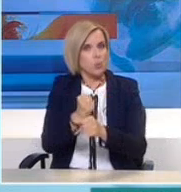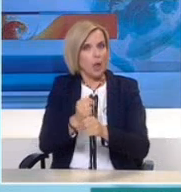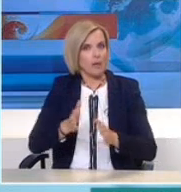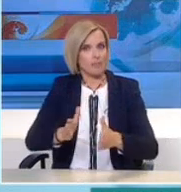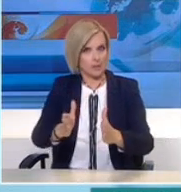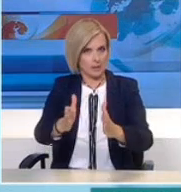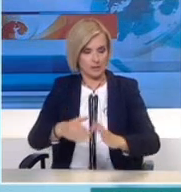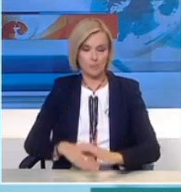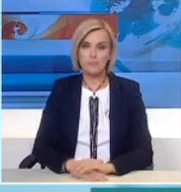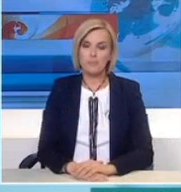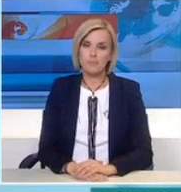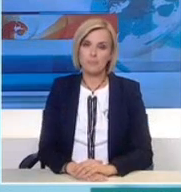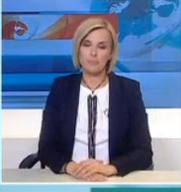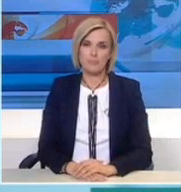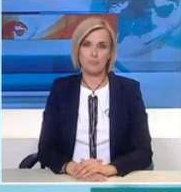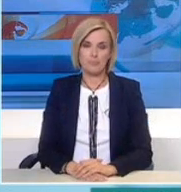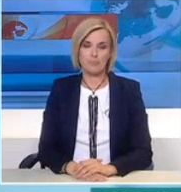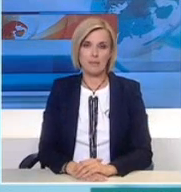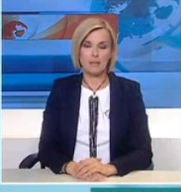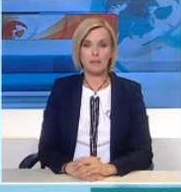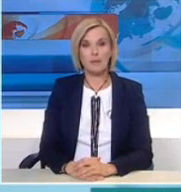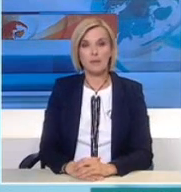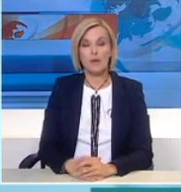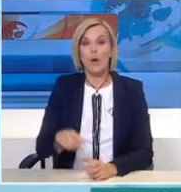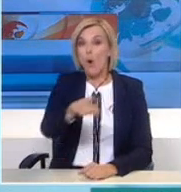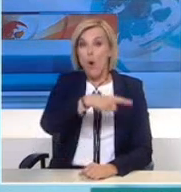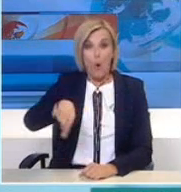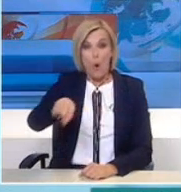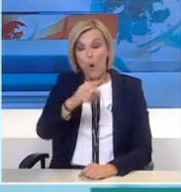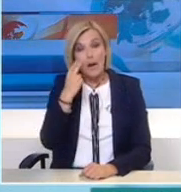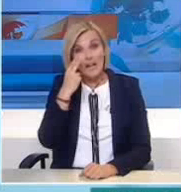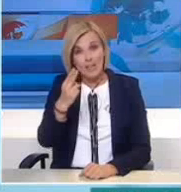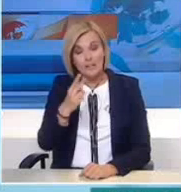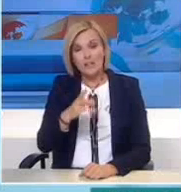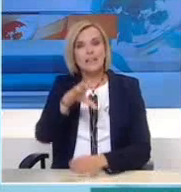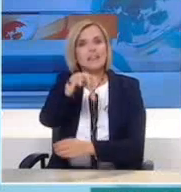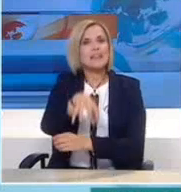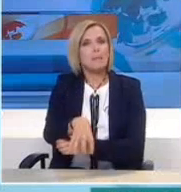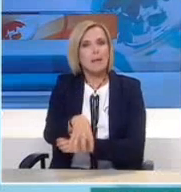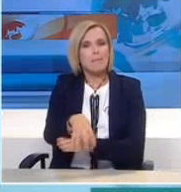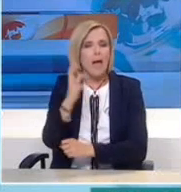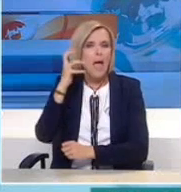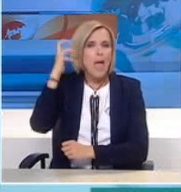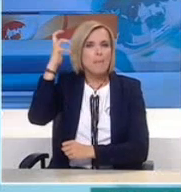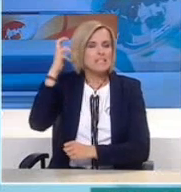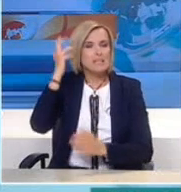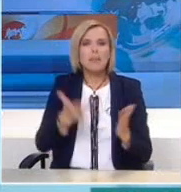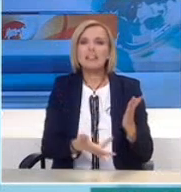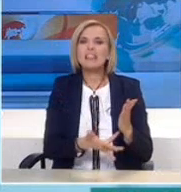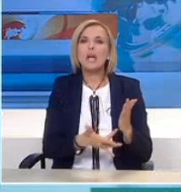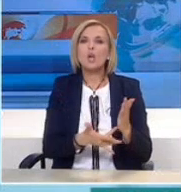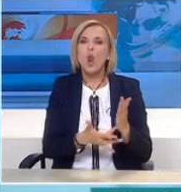εργαστήριο. Επιπρόσθετα, ίσως να είδατε ότι σύμφωνα με το Τμήμα Επιστήμης και Τεχνολογίας του Υπουργείου Ασφάλειας των Ηνωμένων